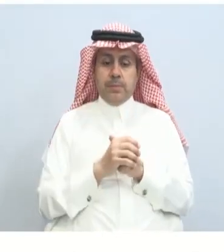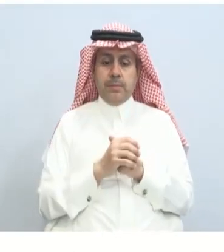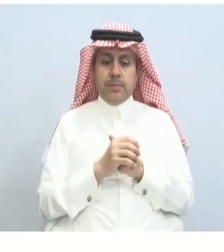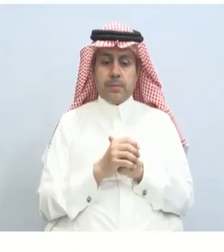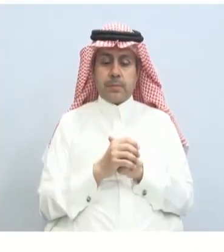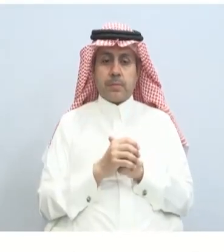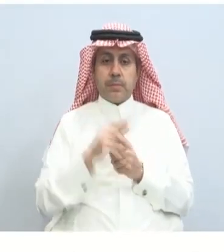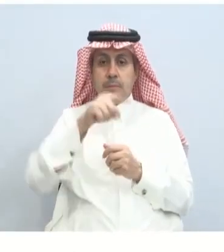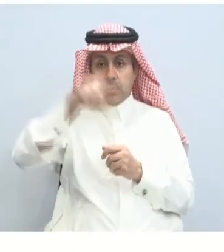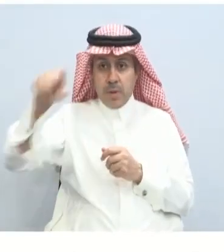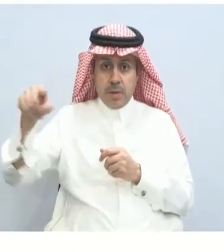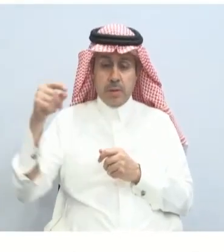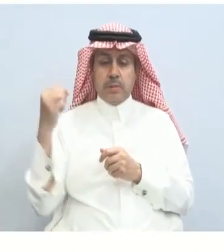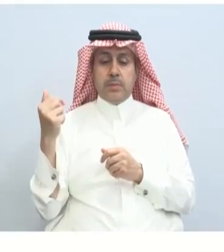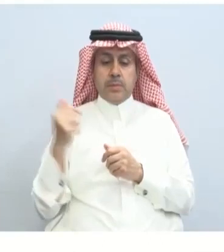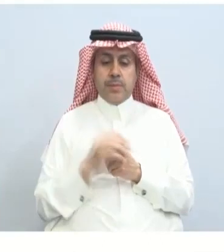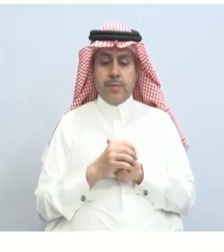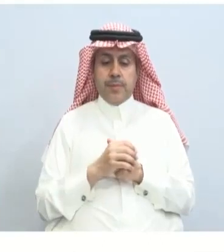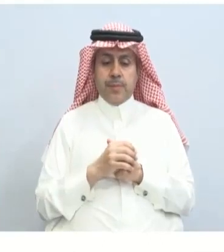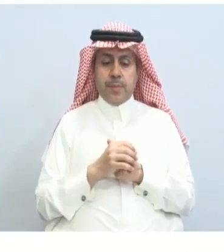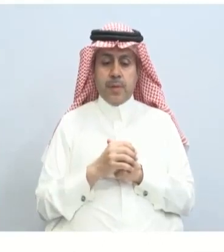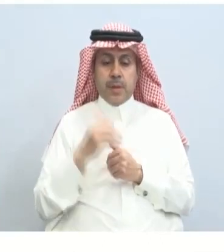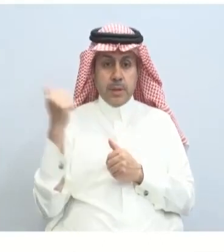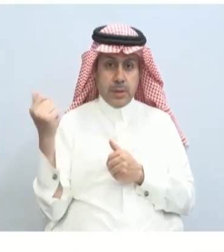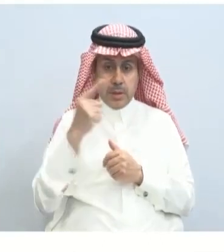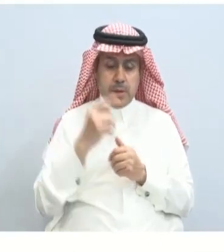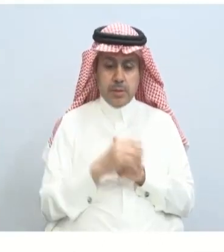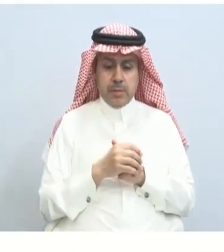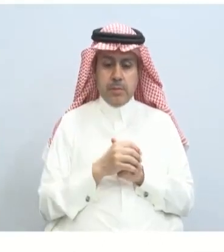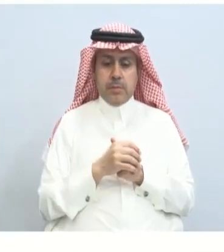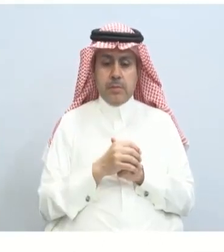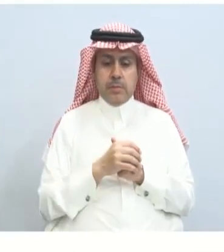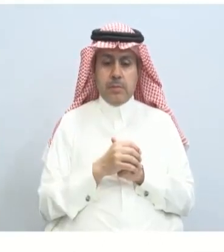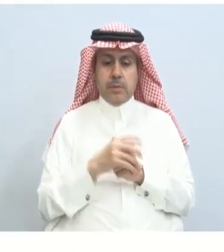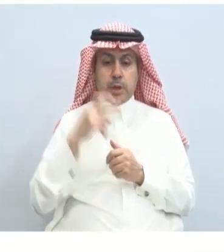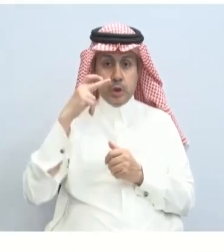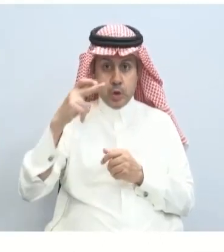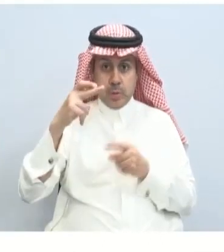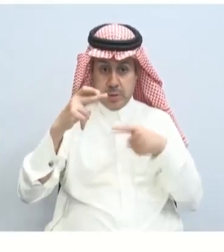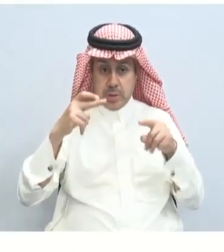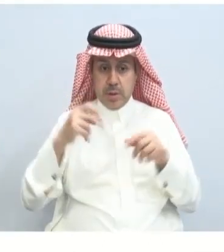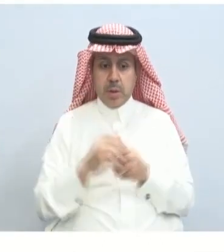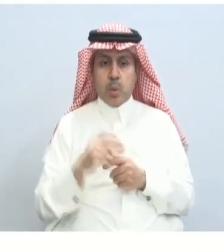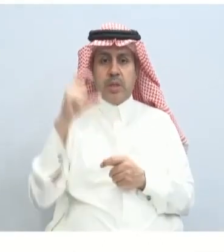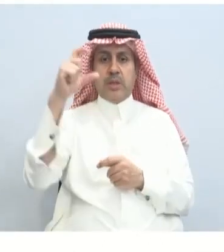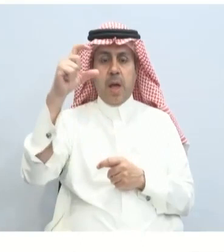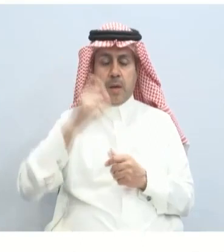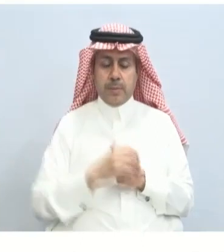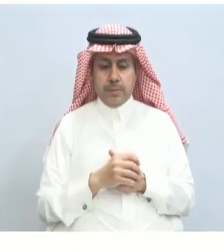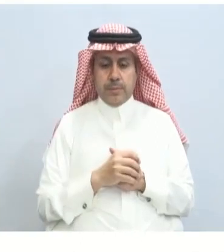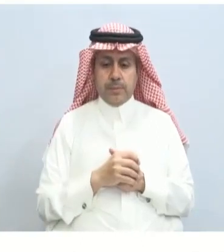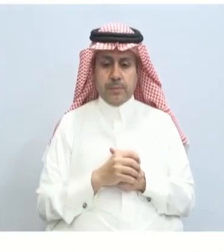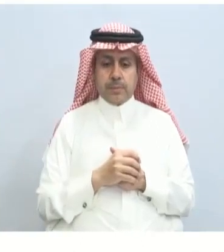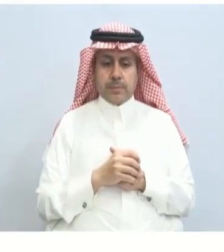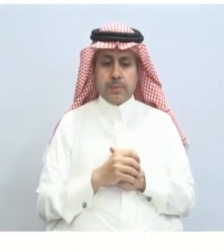يساوي كم يساوي سالب ا في جذر 2 على 9 اذا الجواب الصحيح هو د ايضا ممكن يعني زي ما قلنا